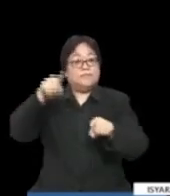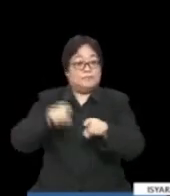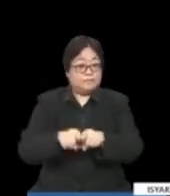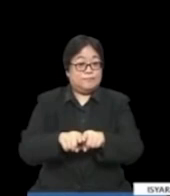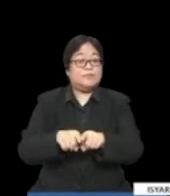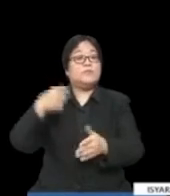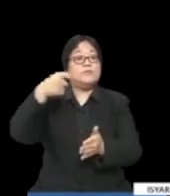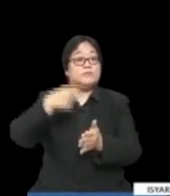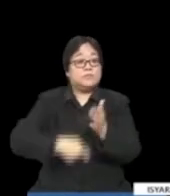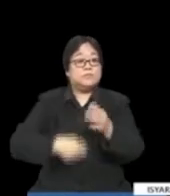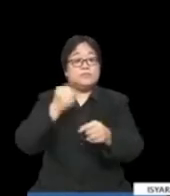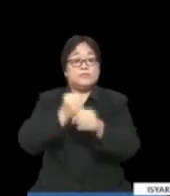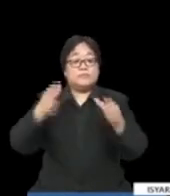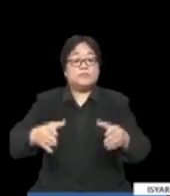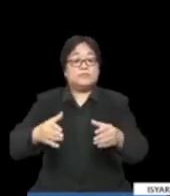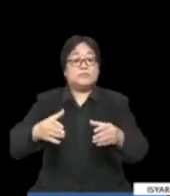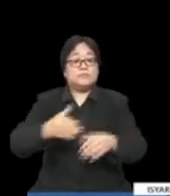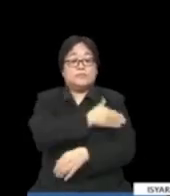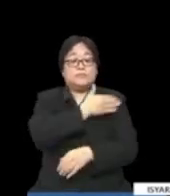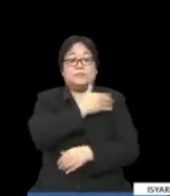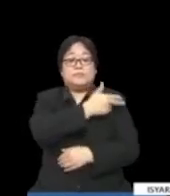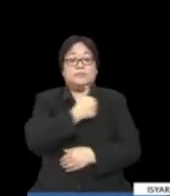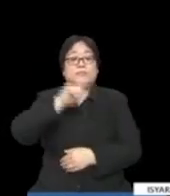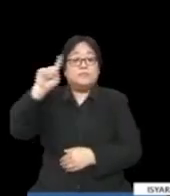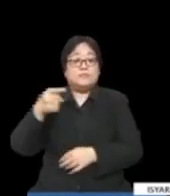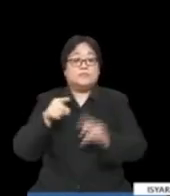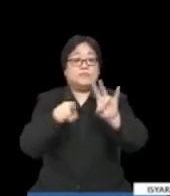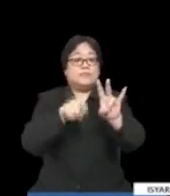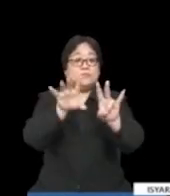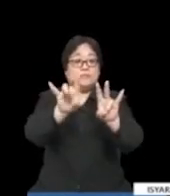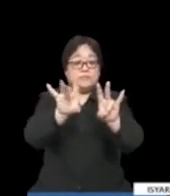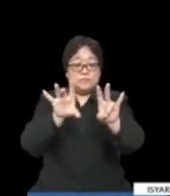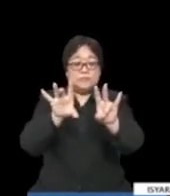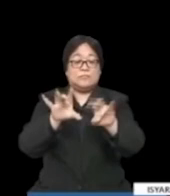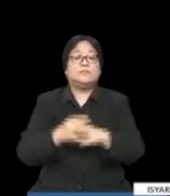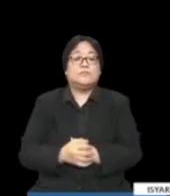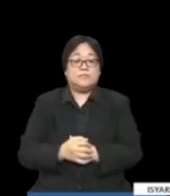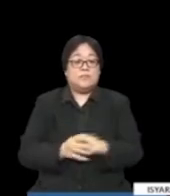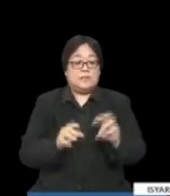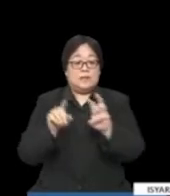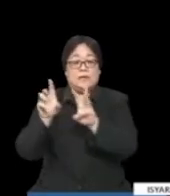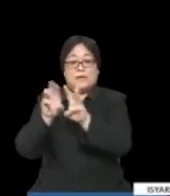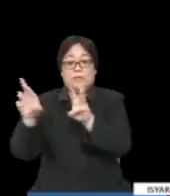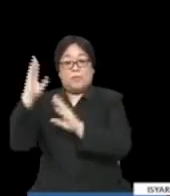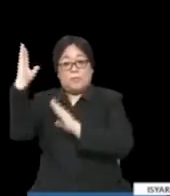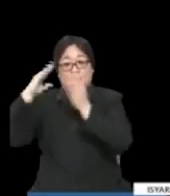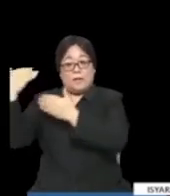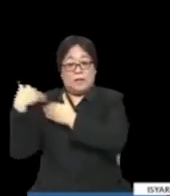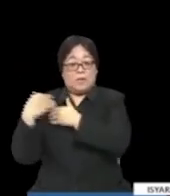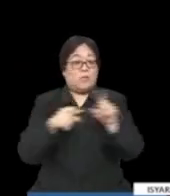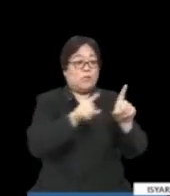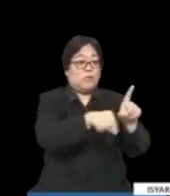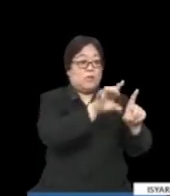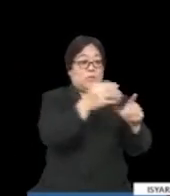persetujui, kos pekerja domestik Indonesia hanya 7,800, iaitu sebanyak 6,000 kos di pihak Malaysia